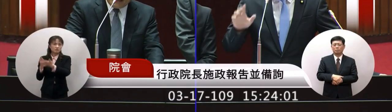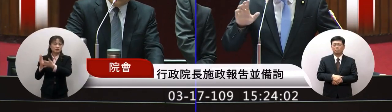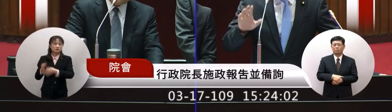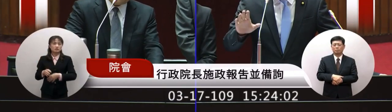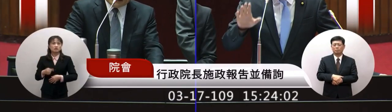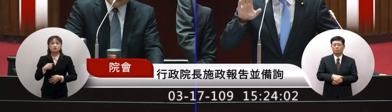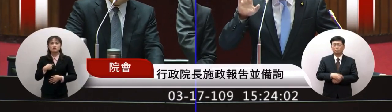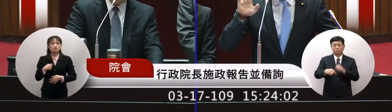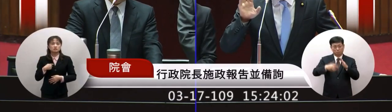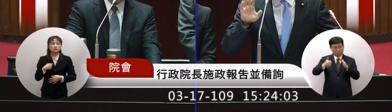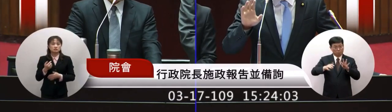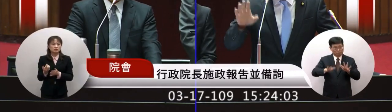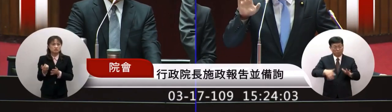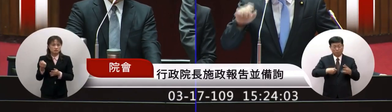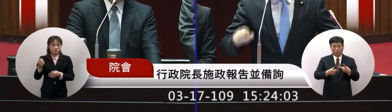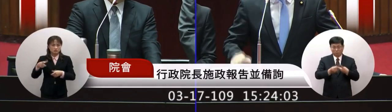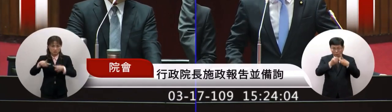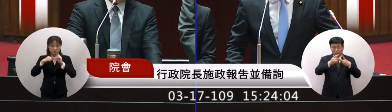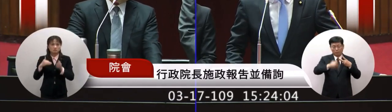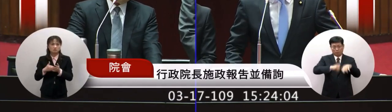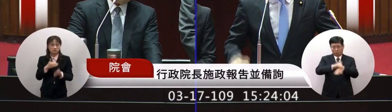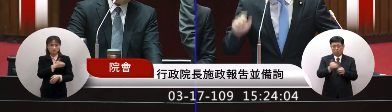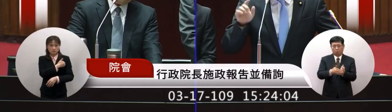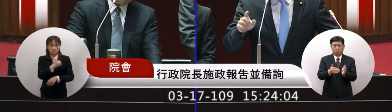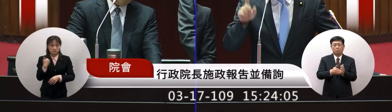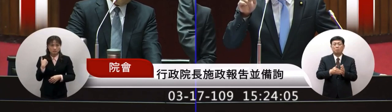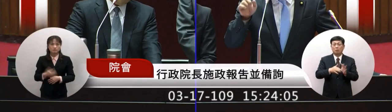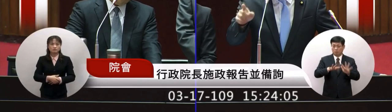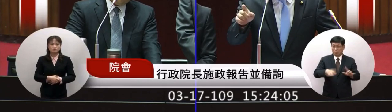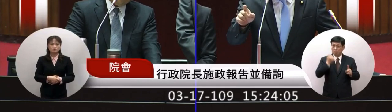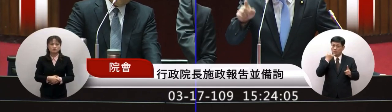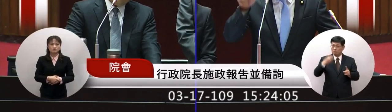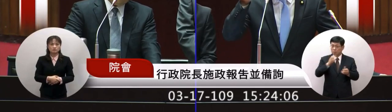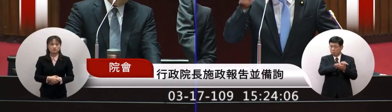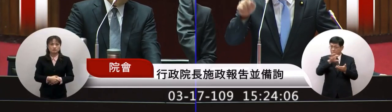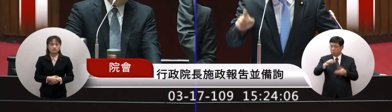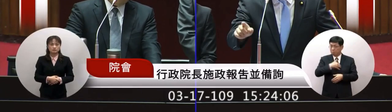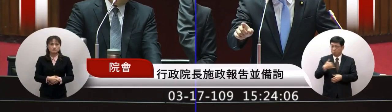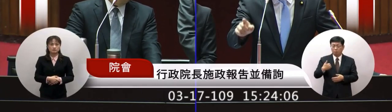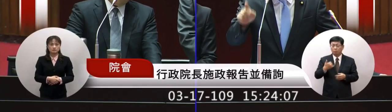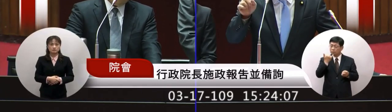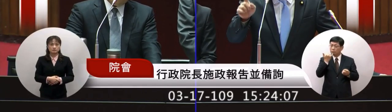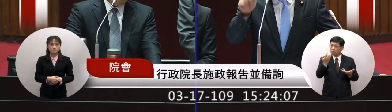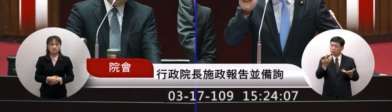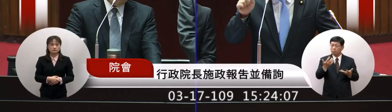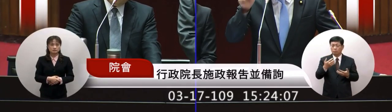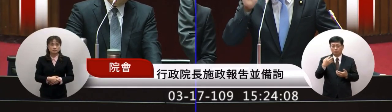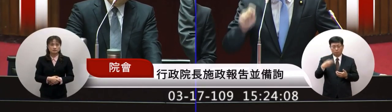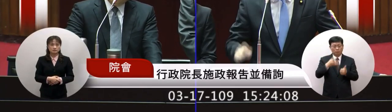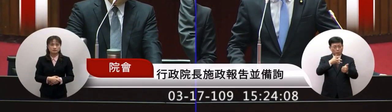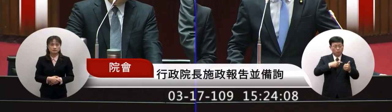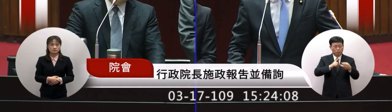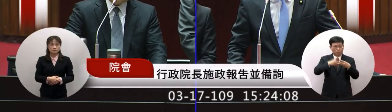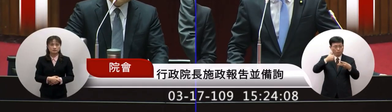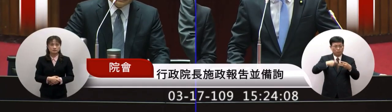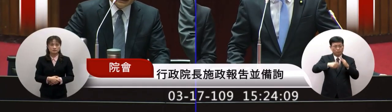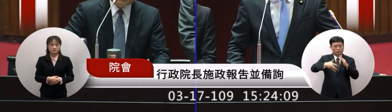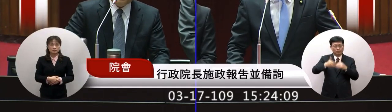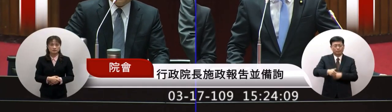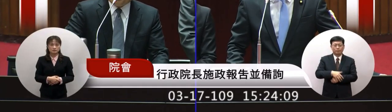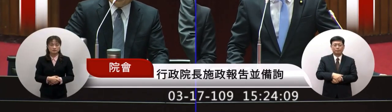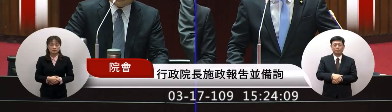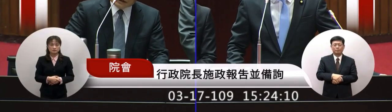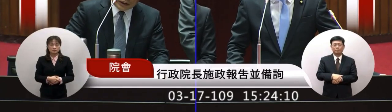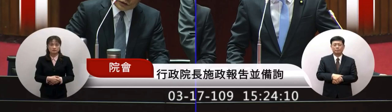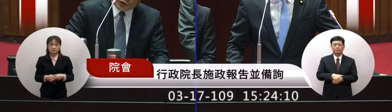接回来。 院长，现在第二波成功了，这个模式可不可以再用一次？我就这么问简单的问题，问主委，问院长。 第二